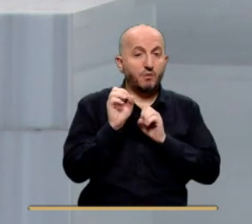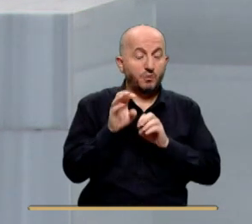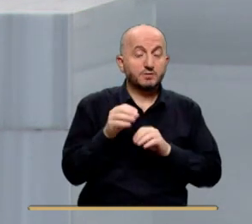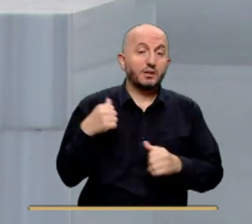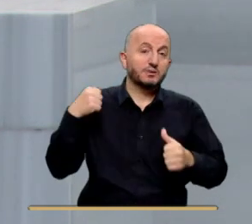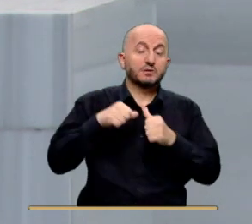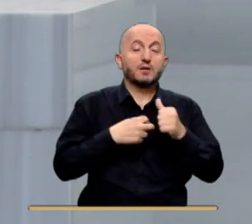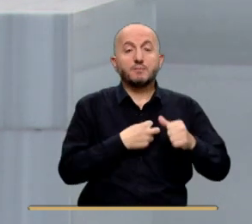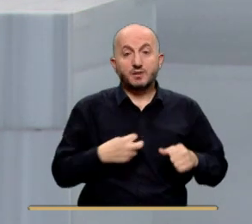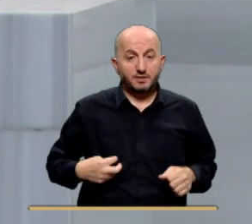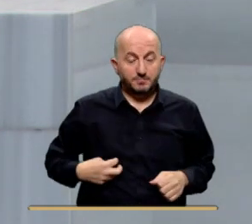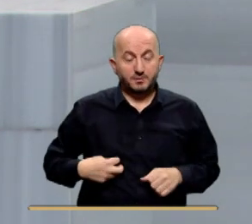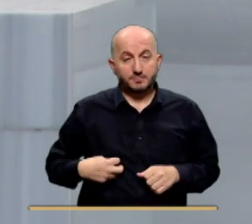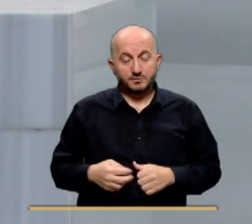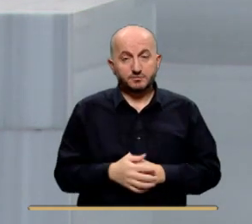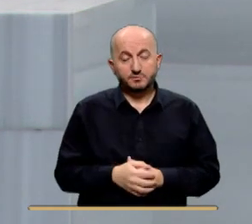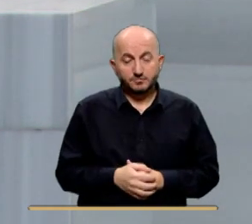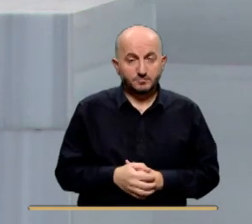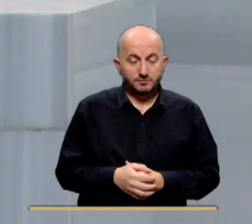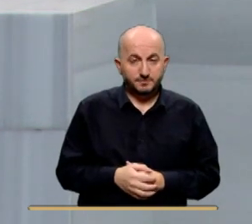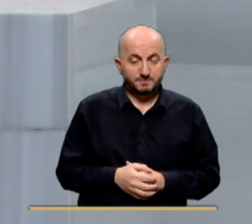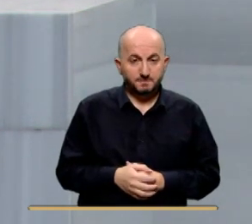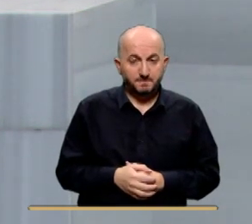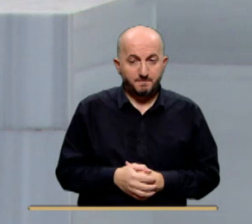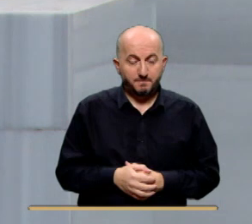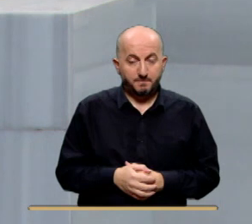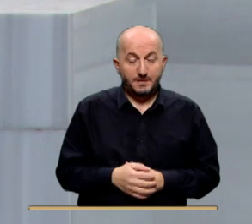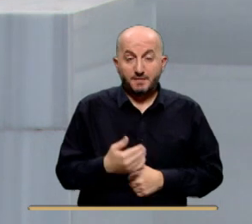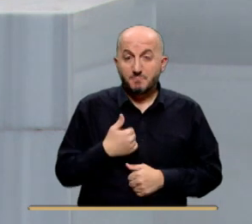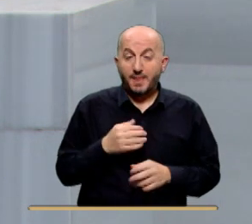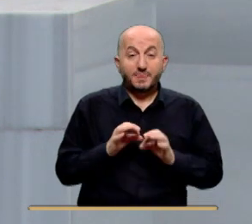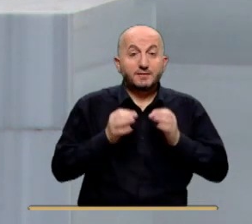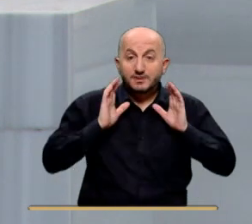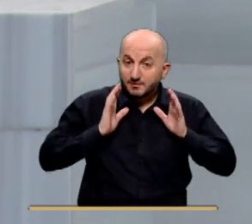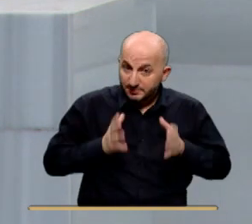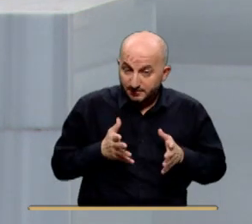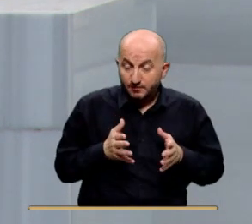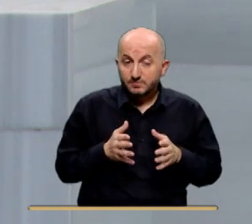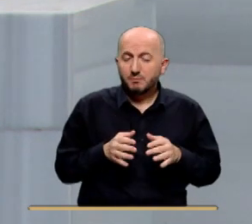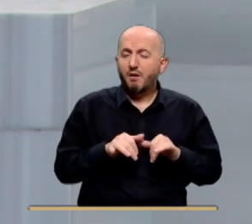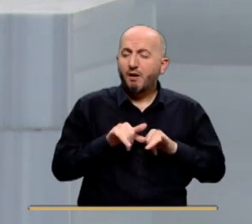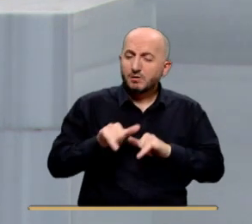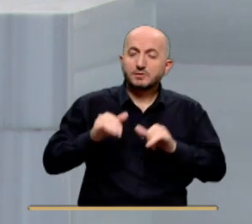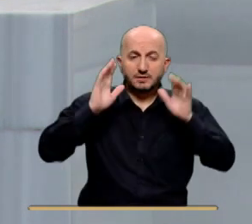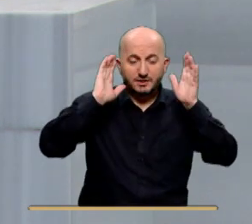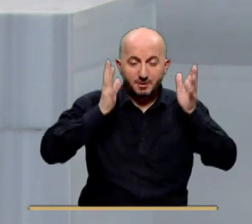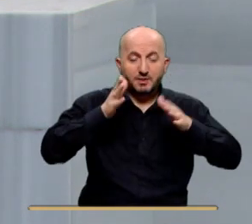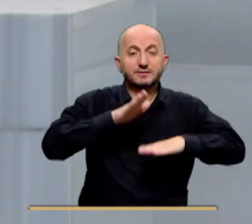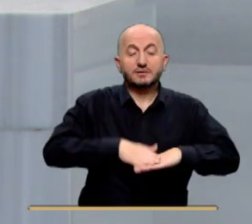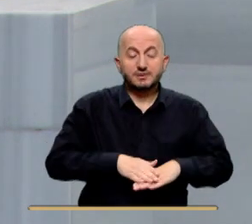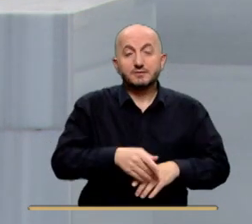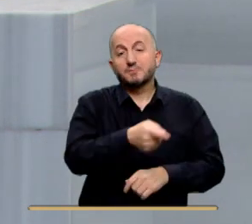yine peygamberimiz ki sallu kema raaytumuni usalli, ben nasıl namaz kılıyorsam o şekilde namaz kılın. Yani